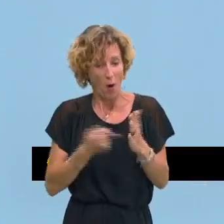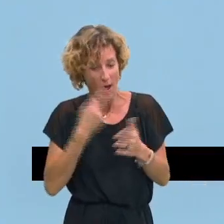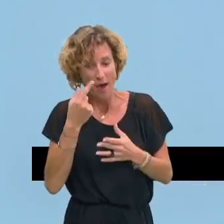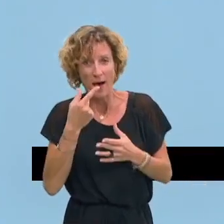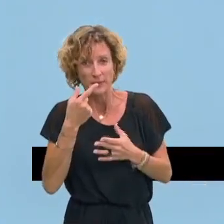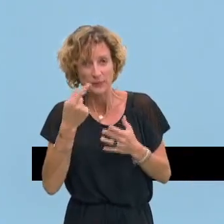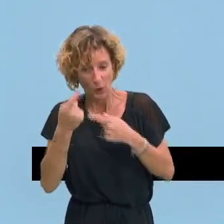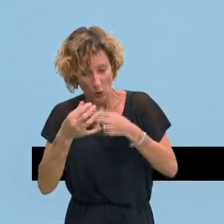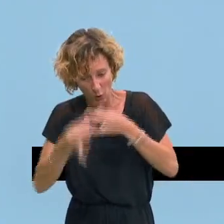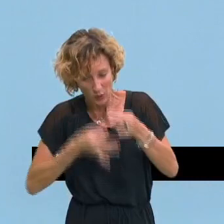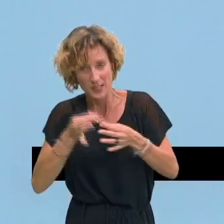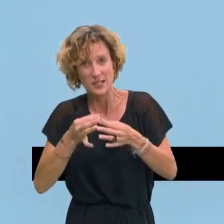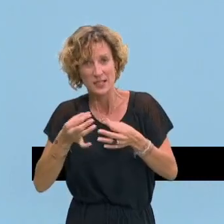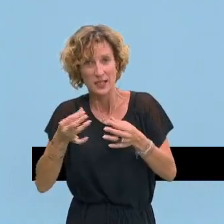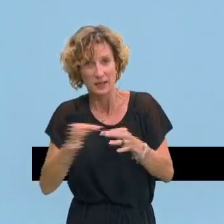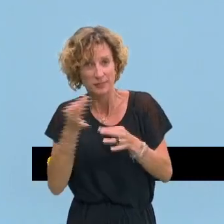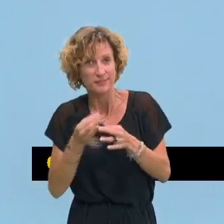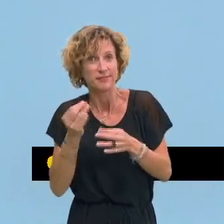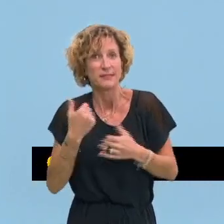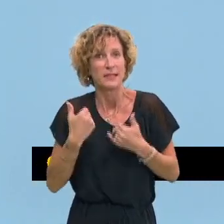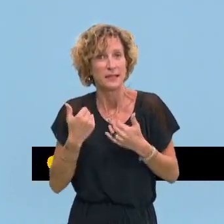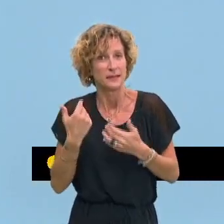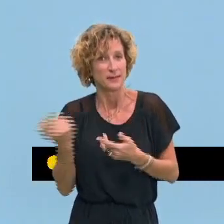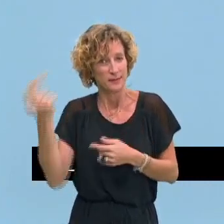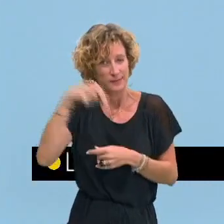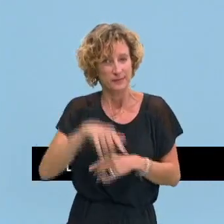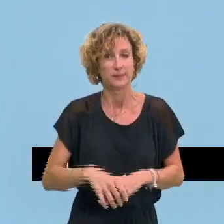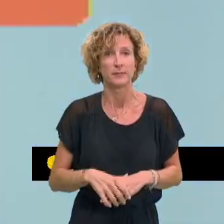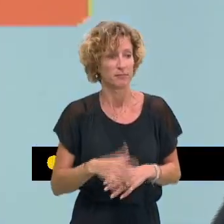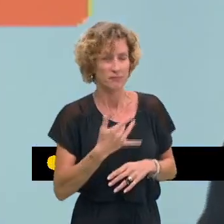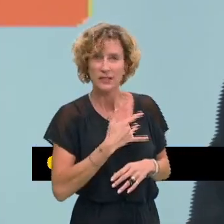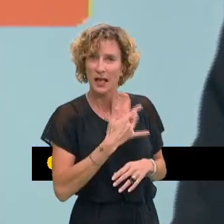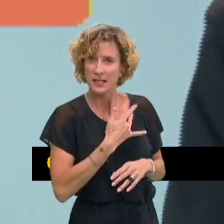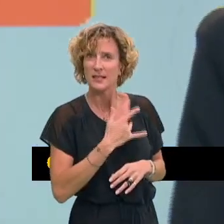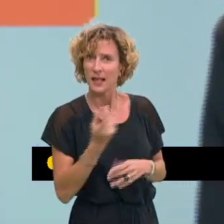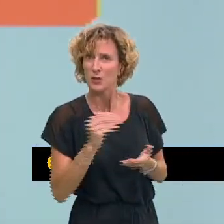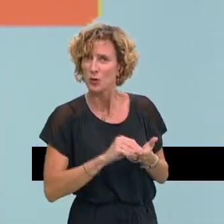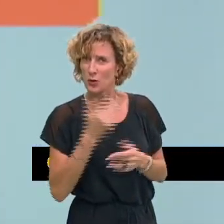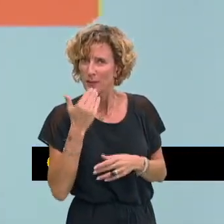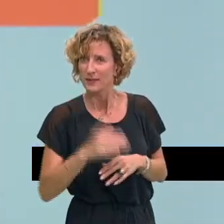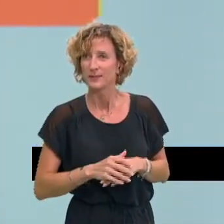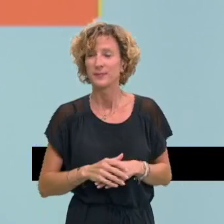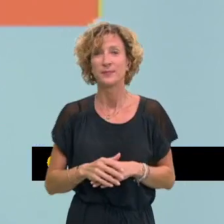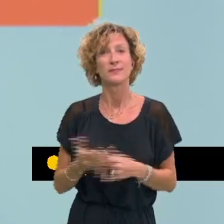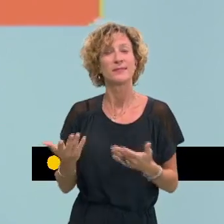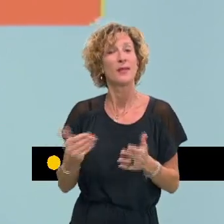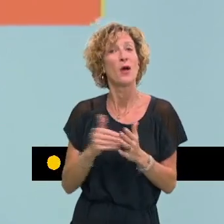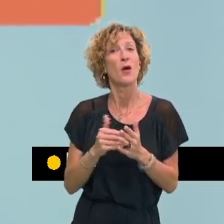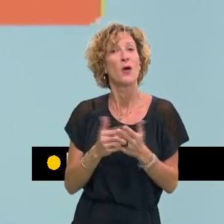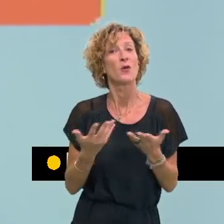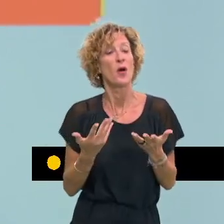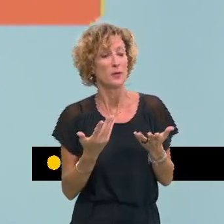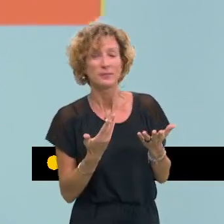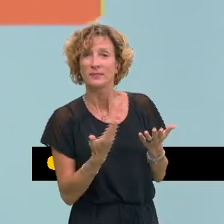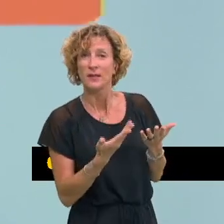pour débutants et confirmés. Donc n'hésitez pas, vous êtes tous les bienvenus. Mais c'est très intéressant en tout cas, je note. Là encore, c'est